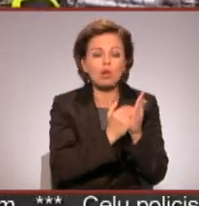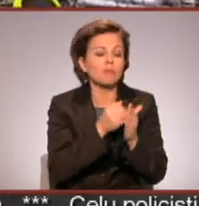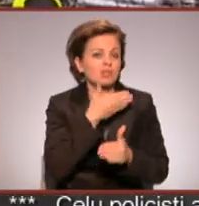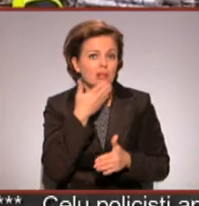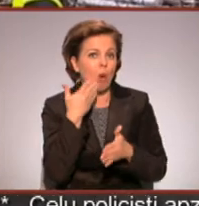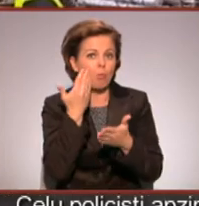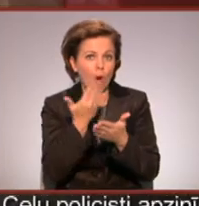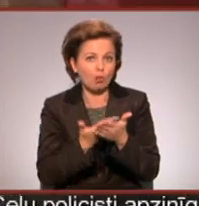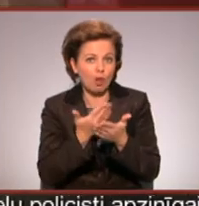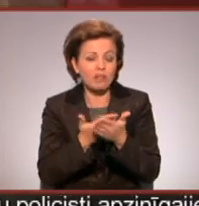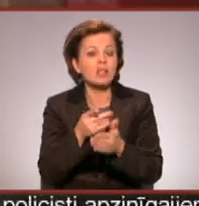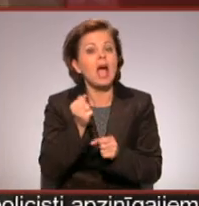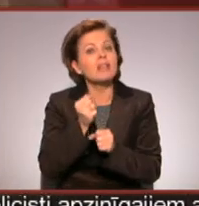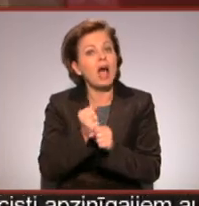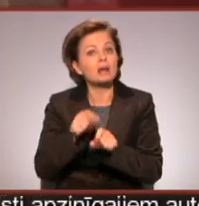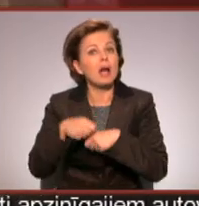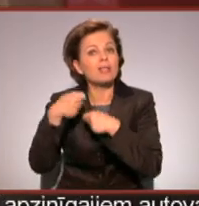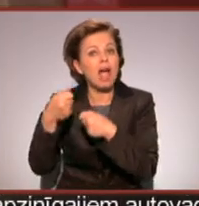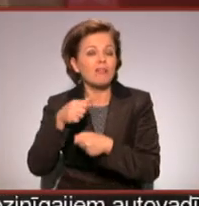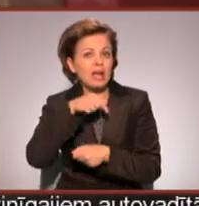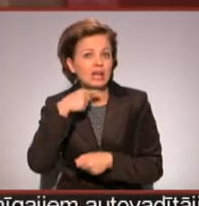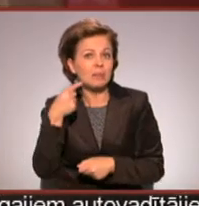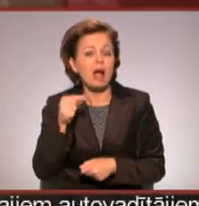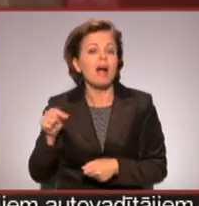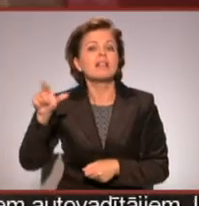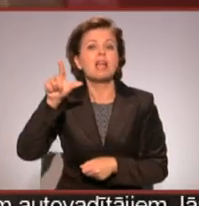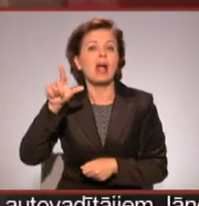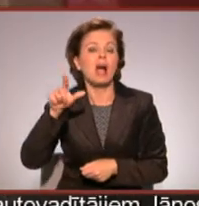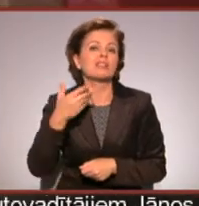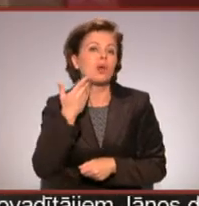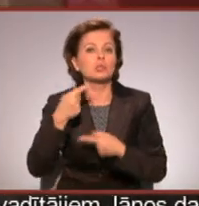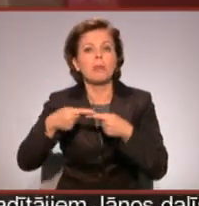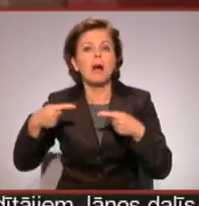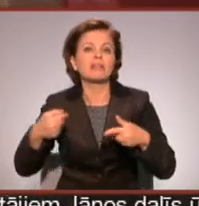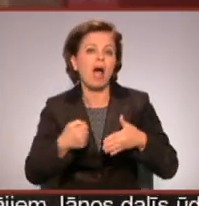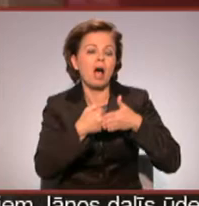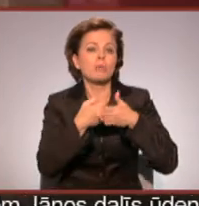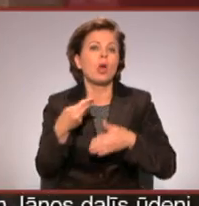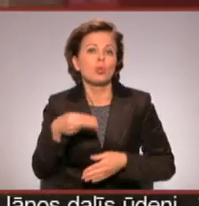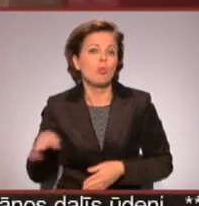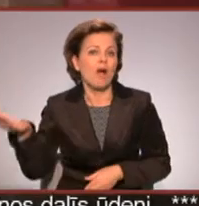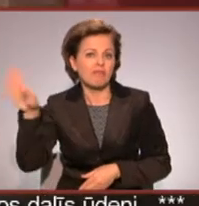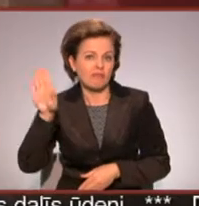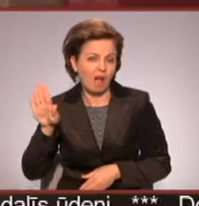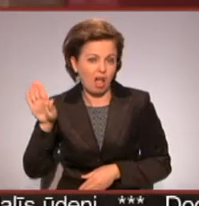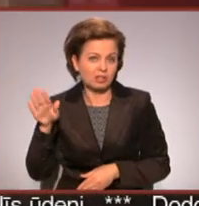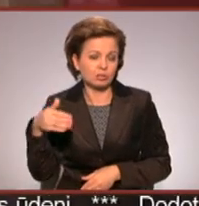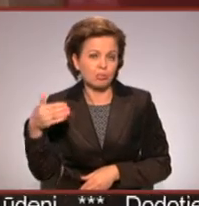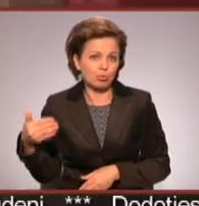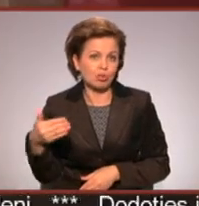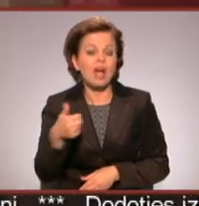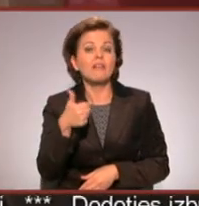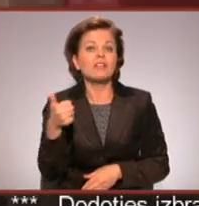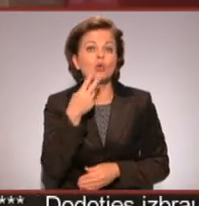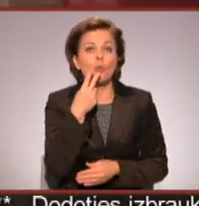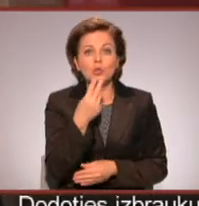motivācijas. Darba devēja gribētu lielāku materiālu atbalstu no valsts puses, jā, jo viņi uzskata,